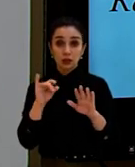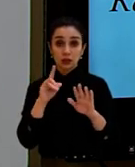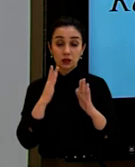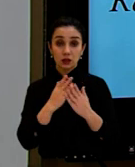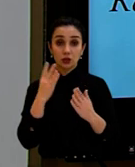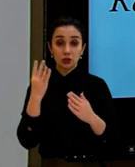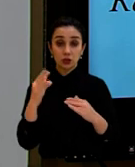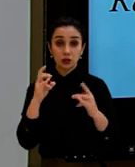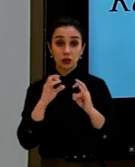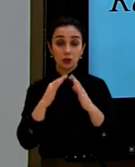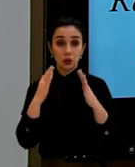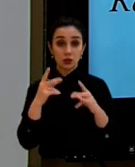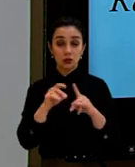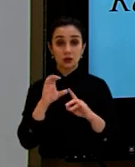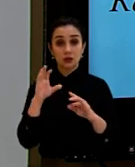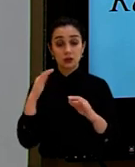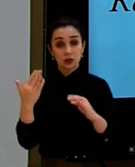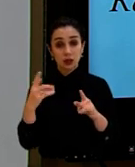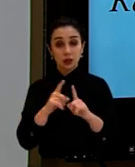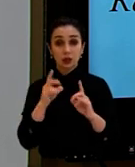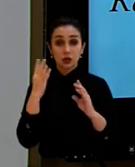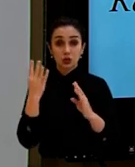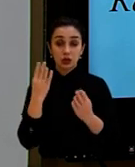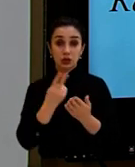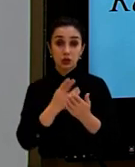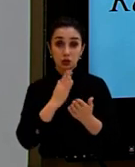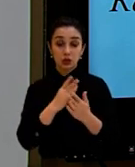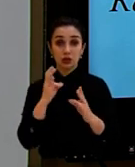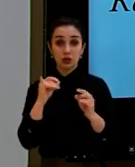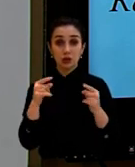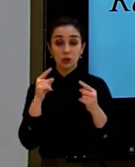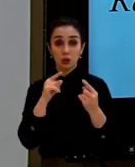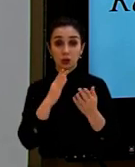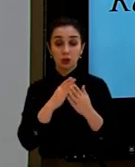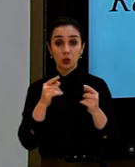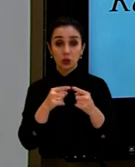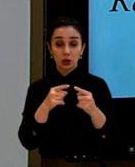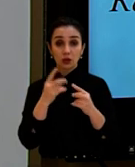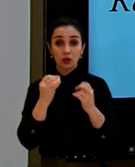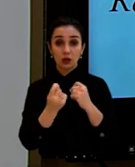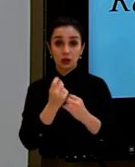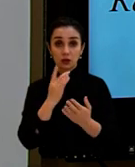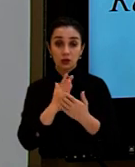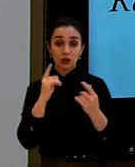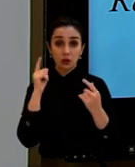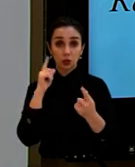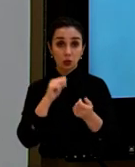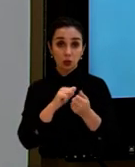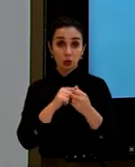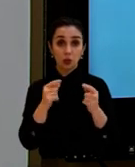сторон 4 наибольшая сторона, значит 4 лежит напротив угла, который является тупым